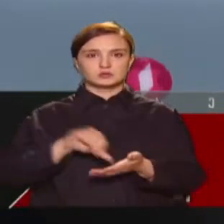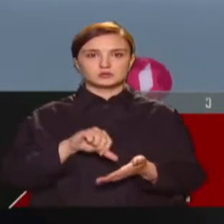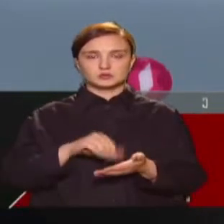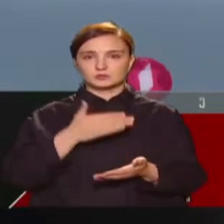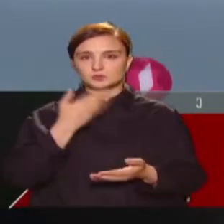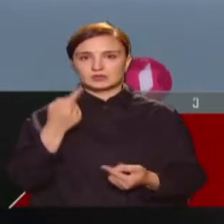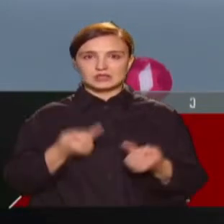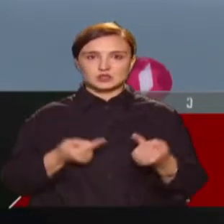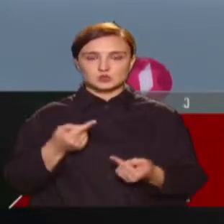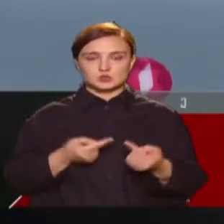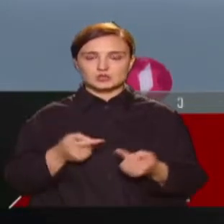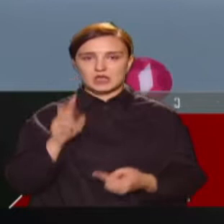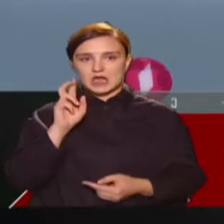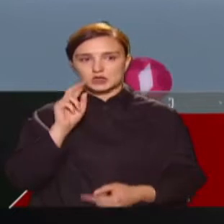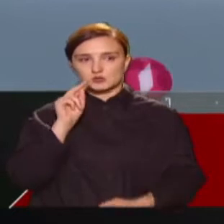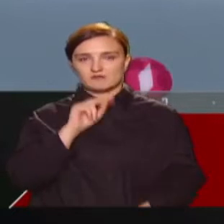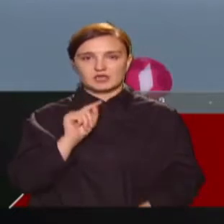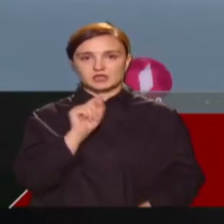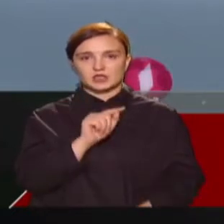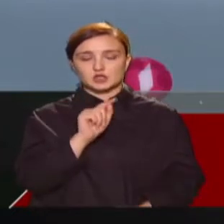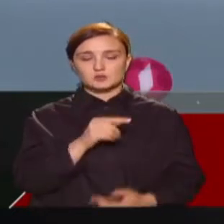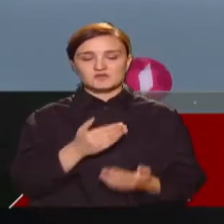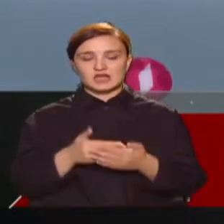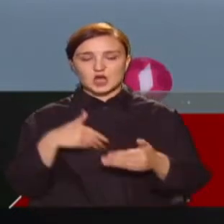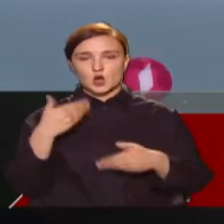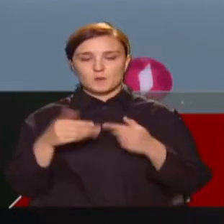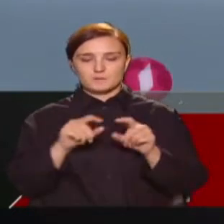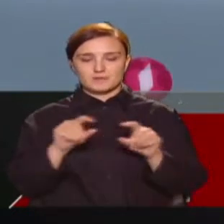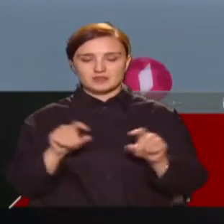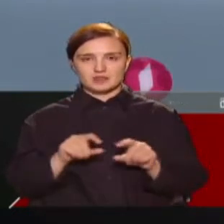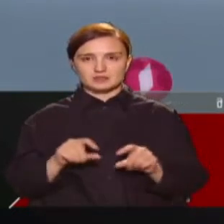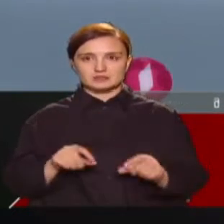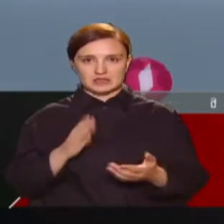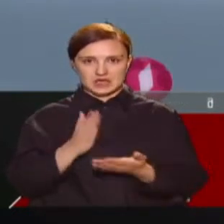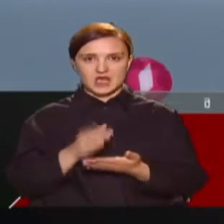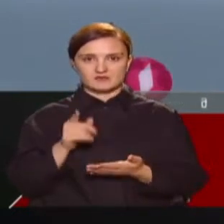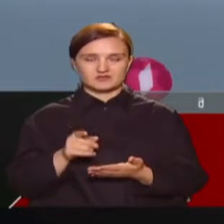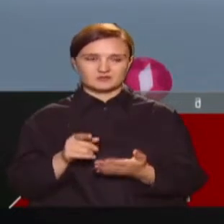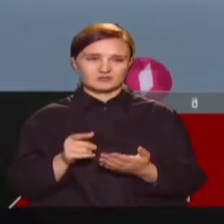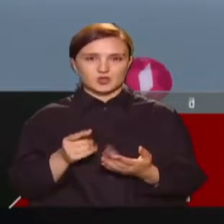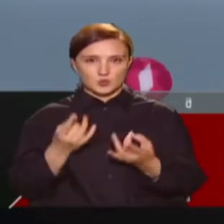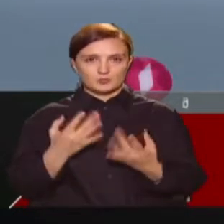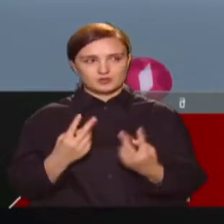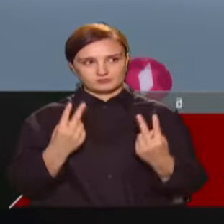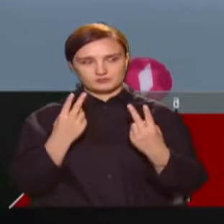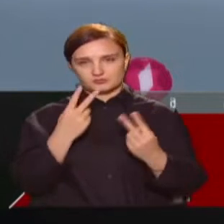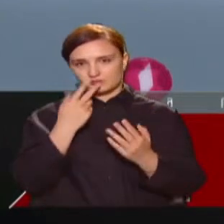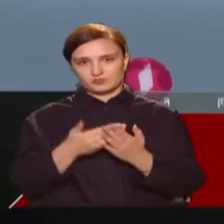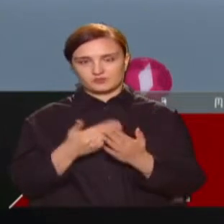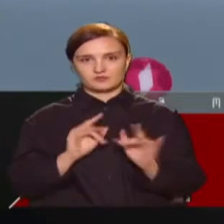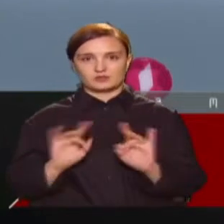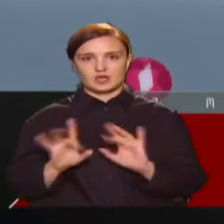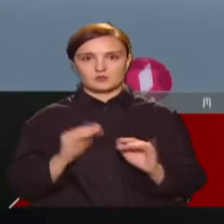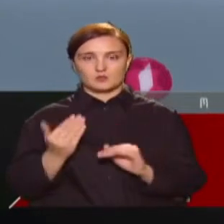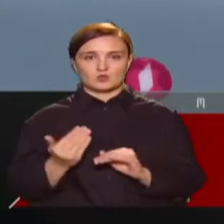დისკუსიებში, ხელისუფლებას ადანაშაულებს, რომ რეკომენდაციების მიმართ გაქვთ ფორმალური დამოკიდებულება. ოპოზიციის ის ნაწილი,